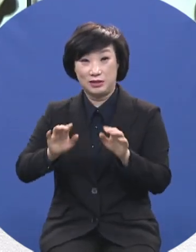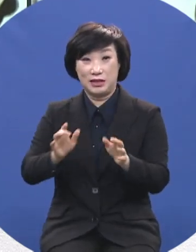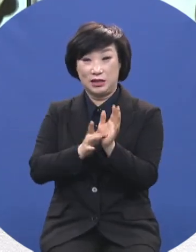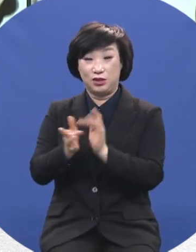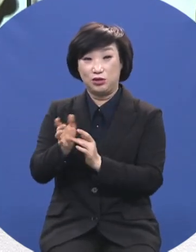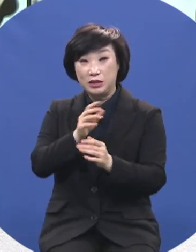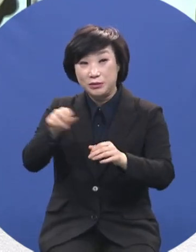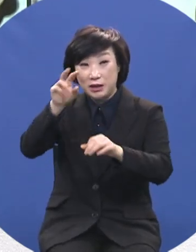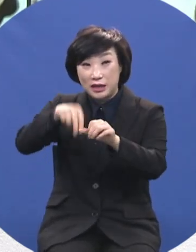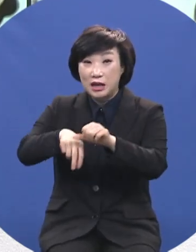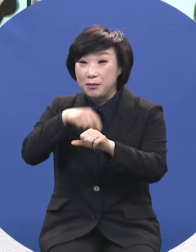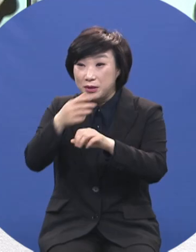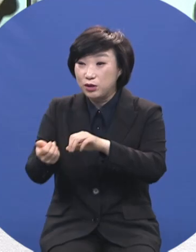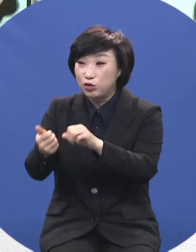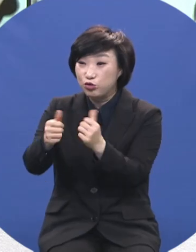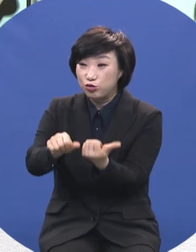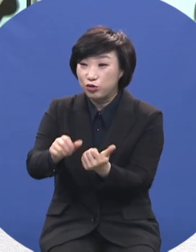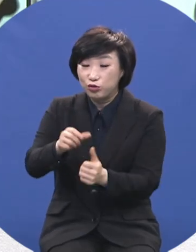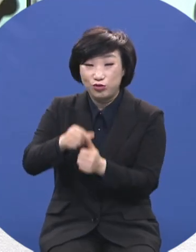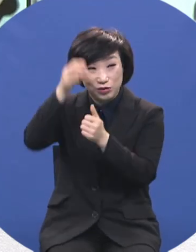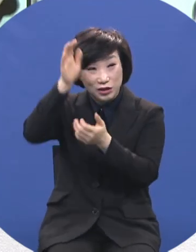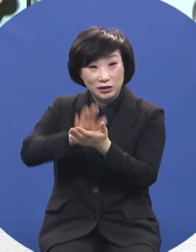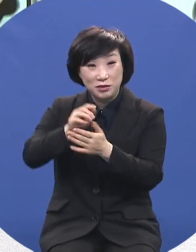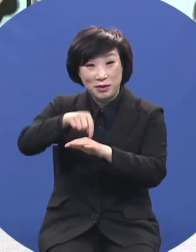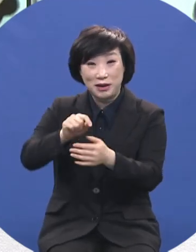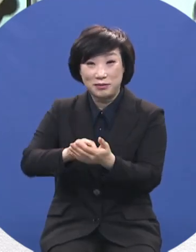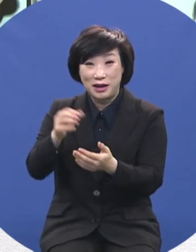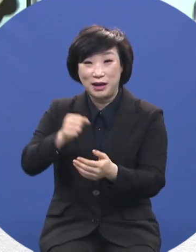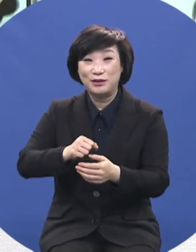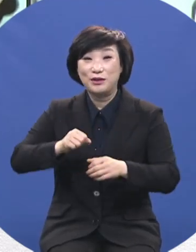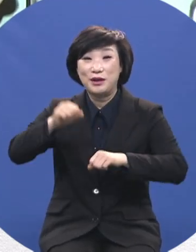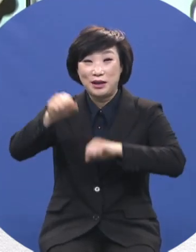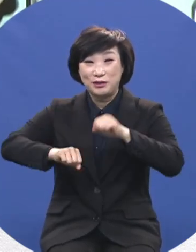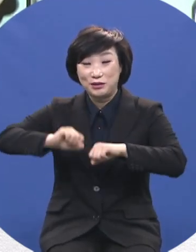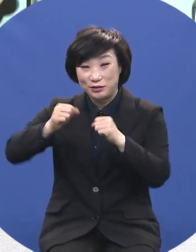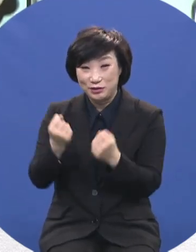예수 십자가의 피 흘리신 구령의 열정으로 실천하되